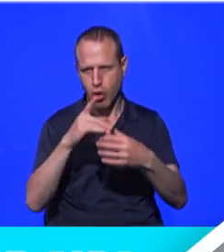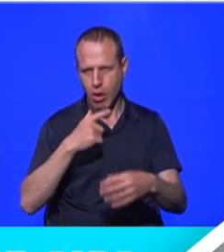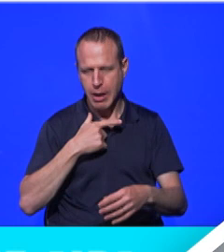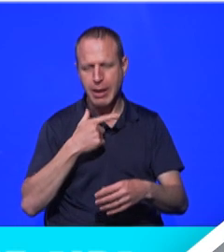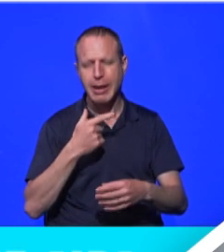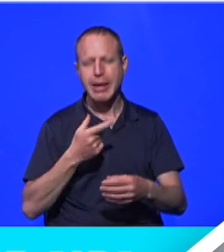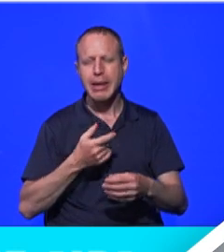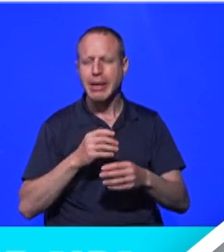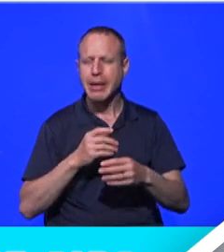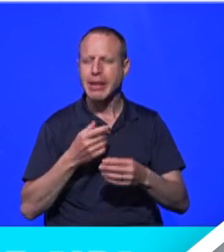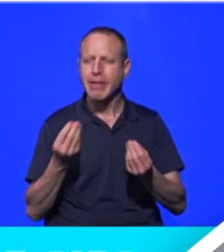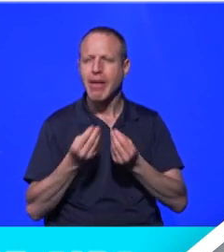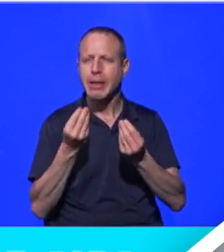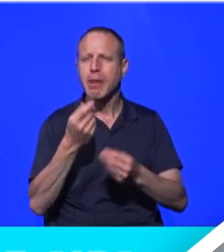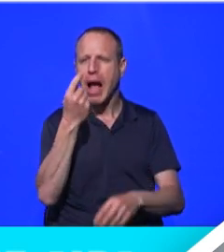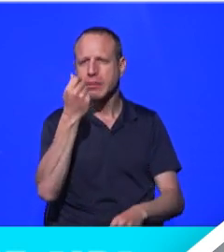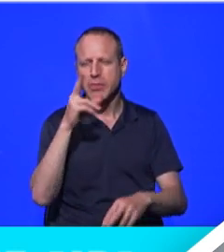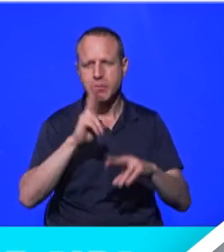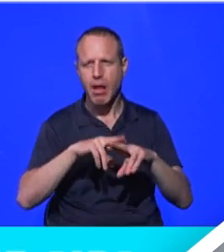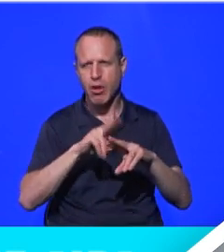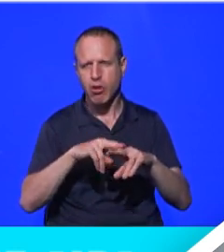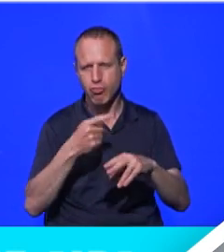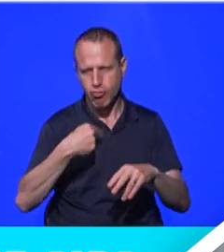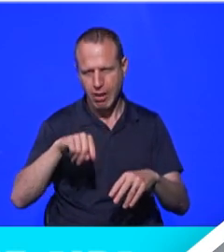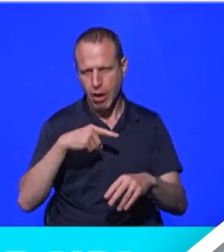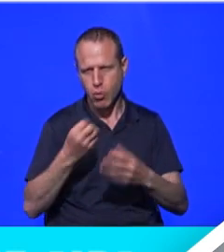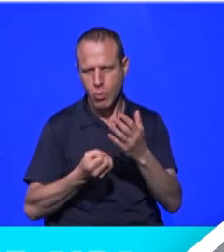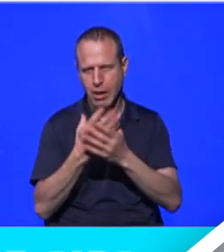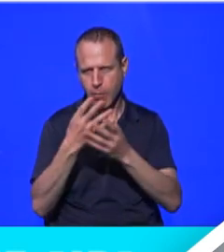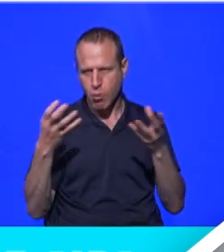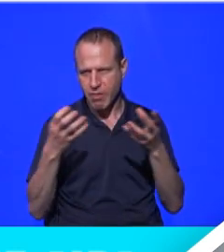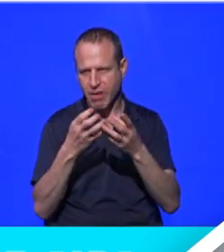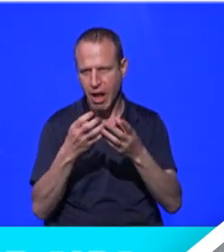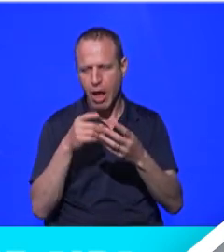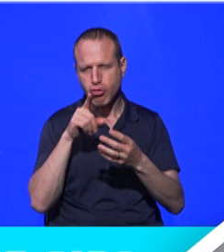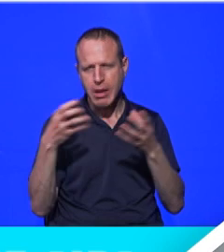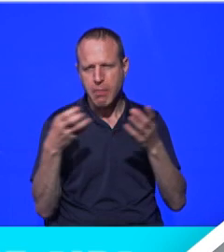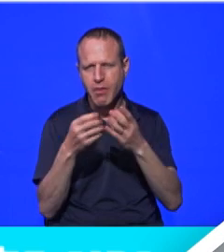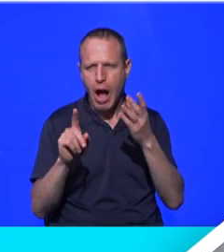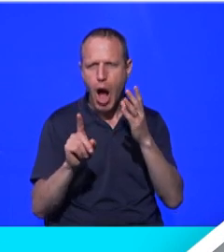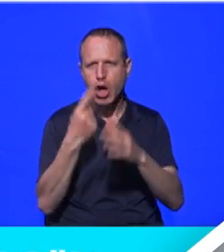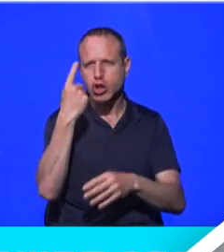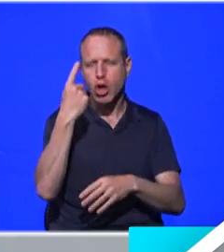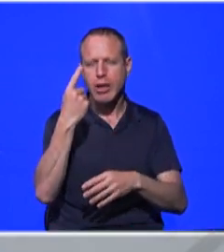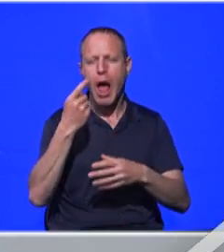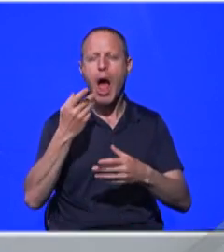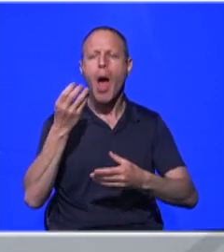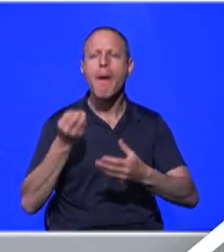מנים כספיים, אחרי שאנחנו הקמנו מפלגה, שהיא המפלגה הראשונה אולי